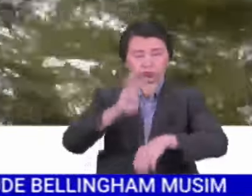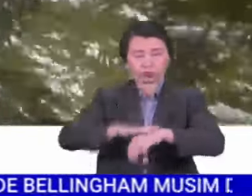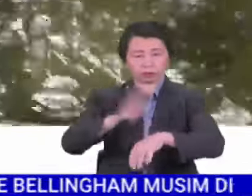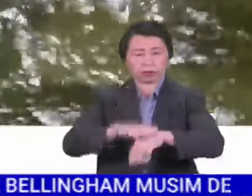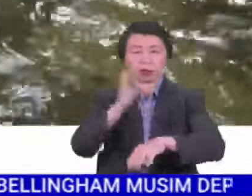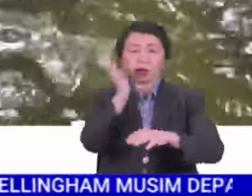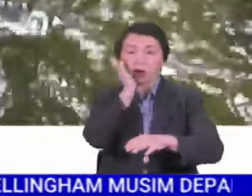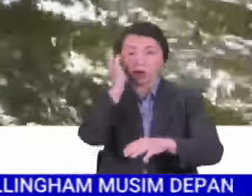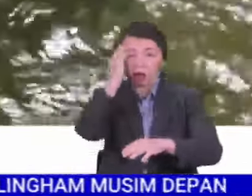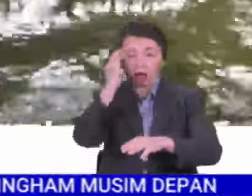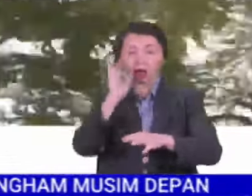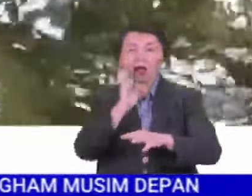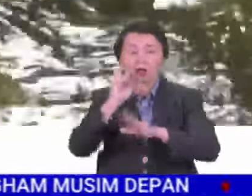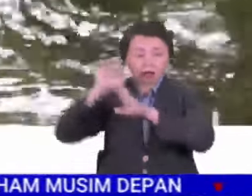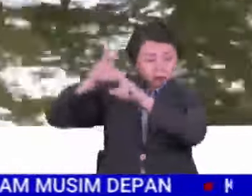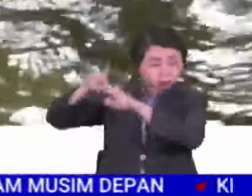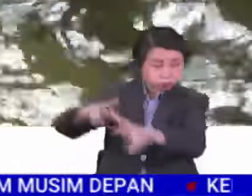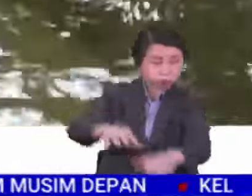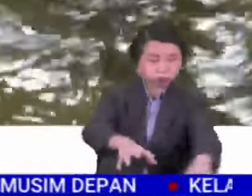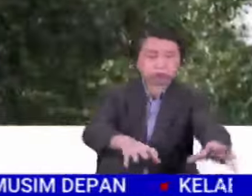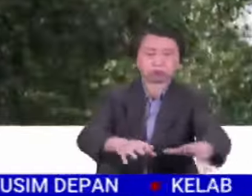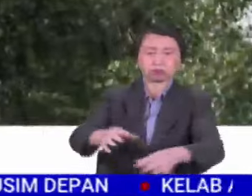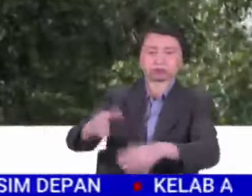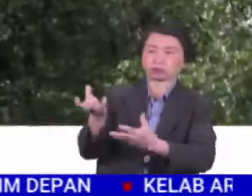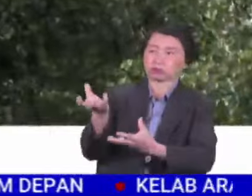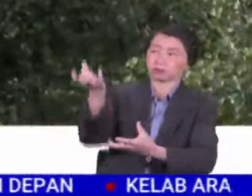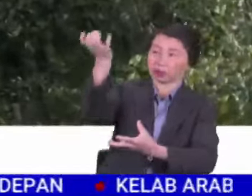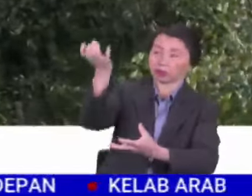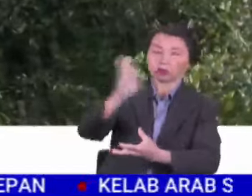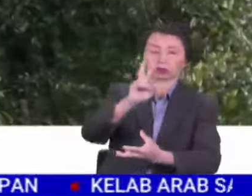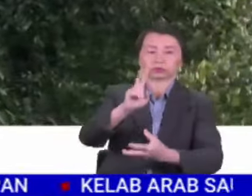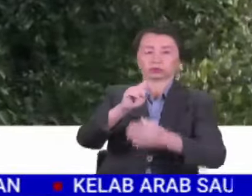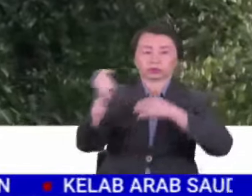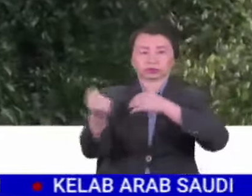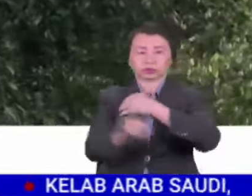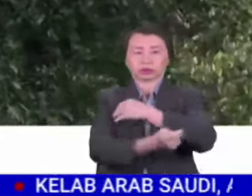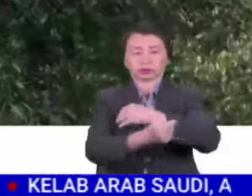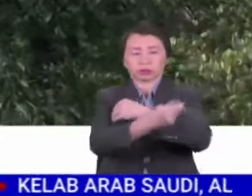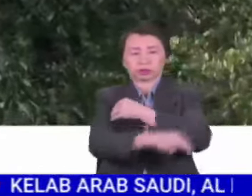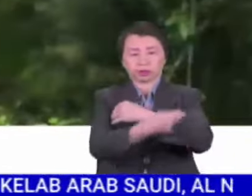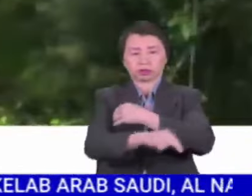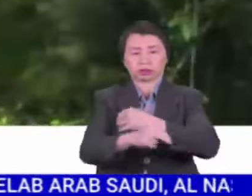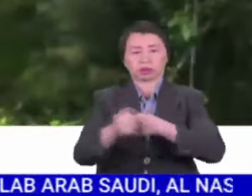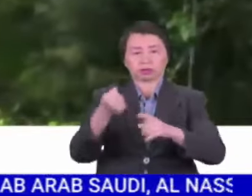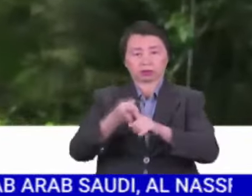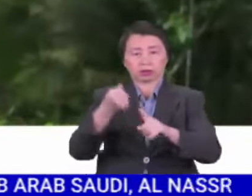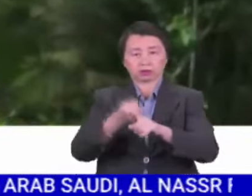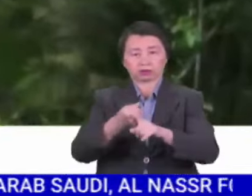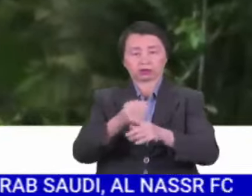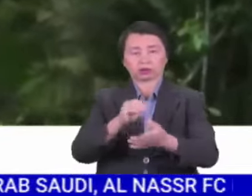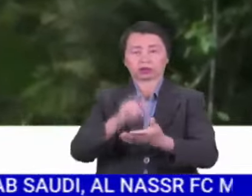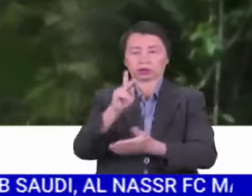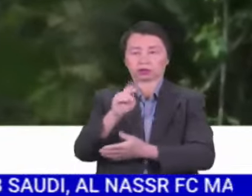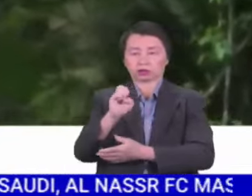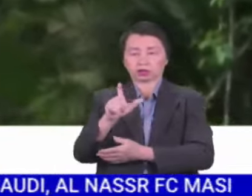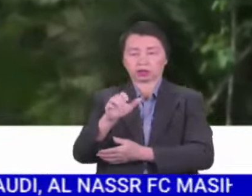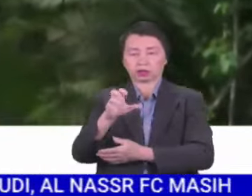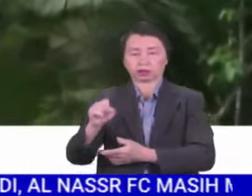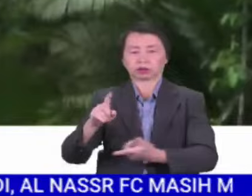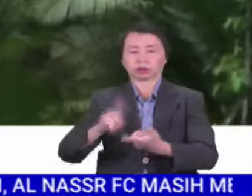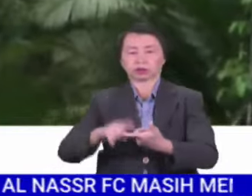kepala air idable S turut dipasang di dua Taman Eko Rimba negeri masing-masing di kledang sayung